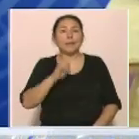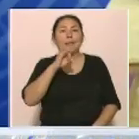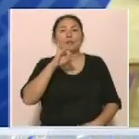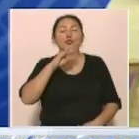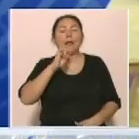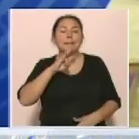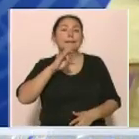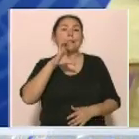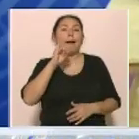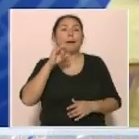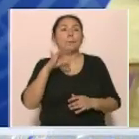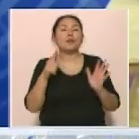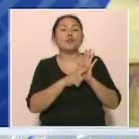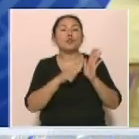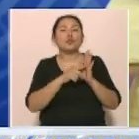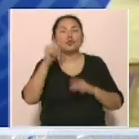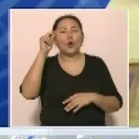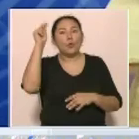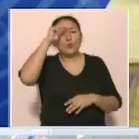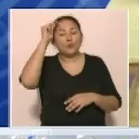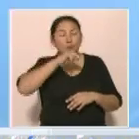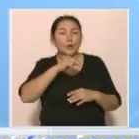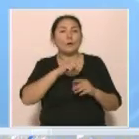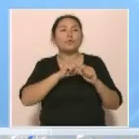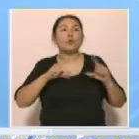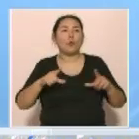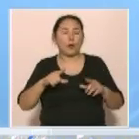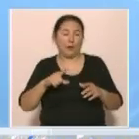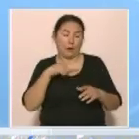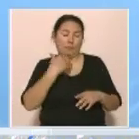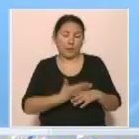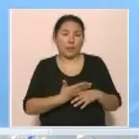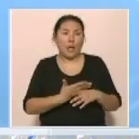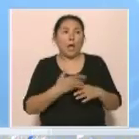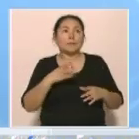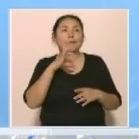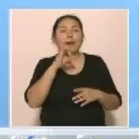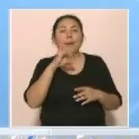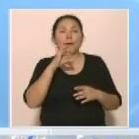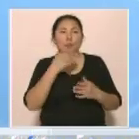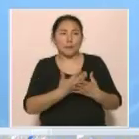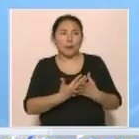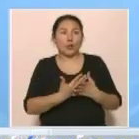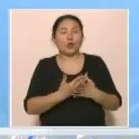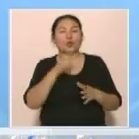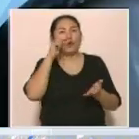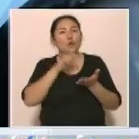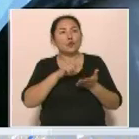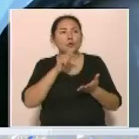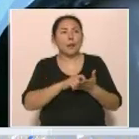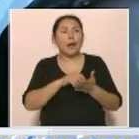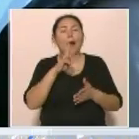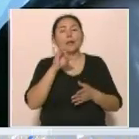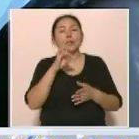Ержан Сахарбай 7-ші сыныпта оқиды. Сабақтан бос кезінде ағаларына еріп, саятшылық құрып, үй жүгіртіп, құс салады.